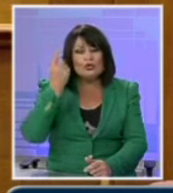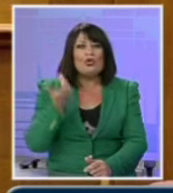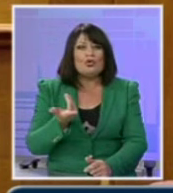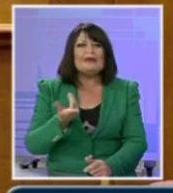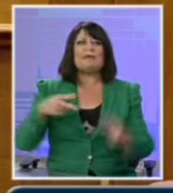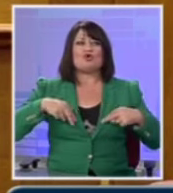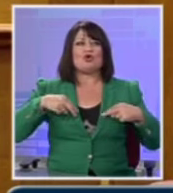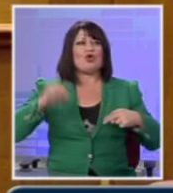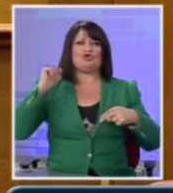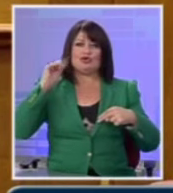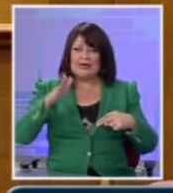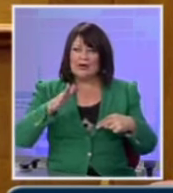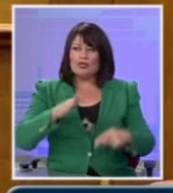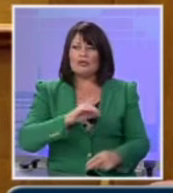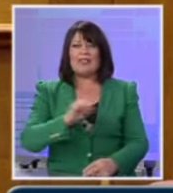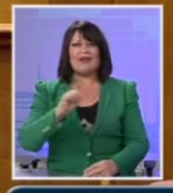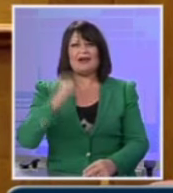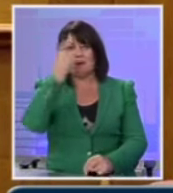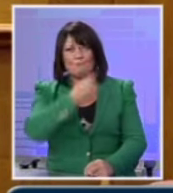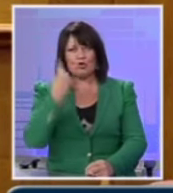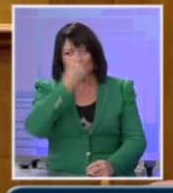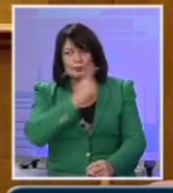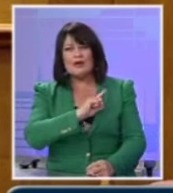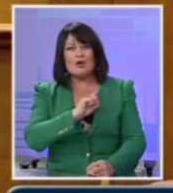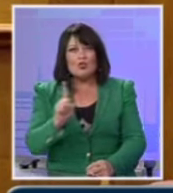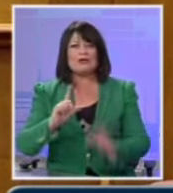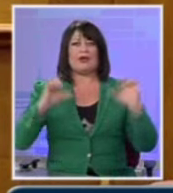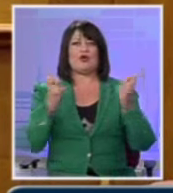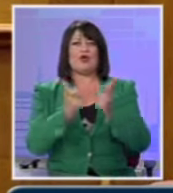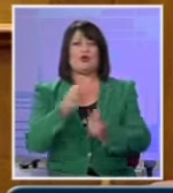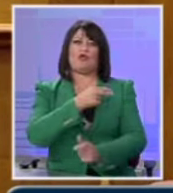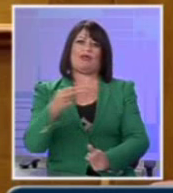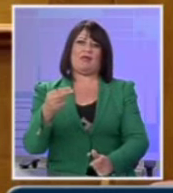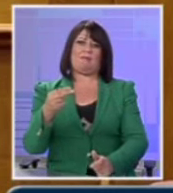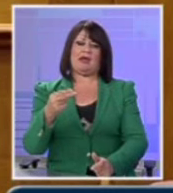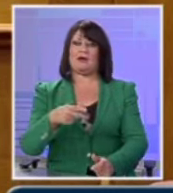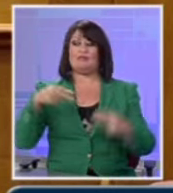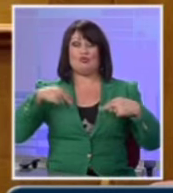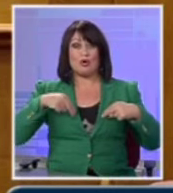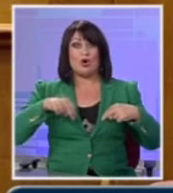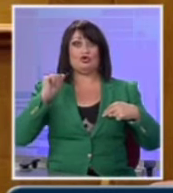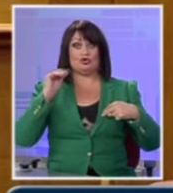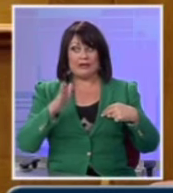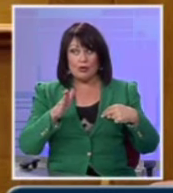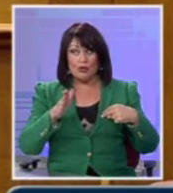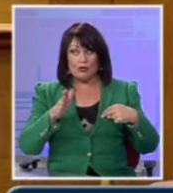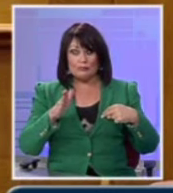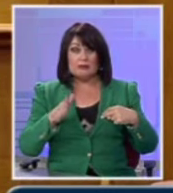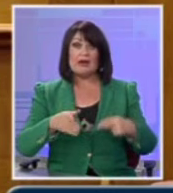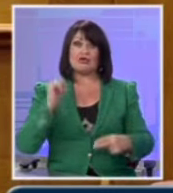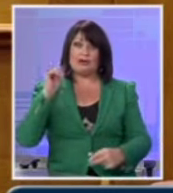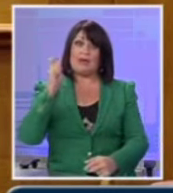ότι το Υπουργείο Εξωτερικών δεν είναι ούτε προσωπική ούτε οικογενειακή υπόθεση. Το Υπουργείο Εξωτερικών και Εξωτερική